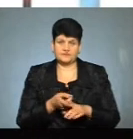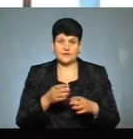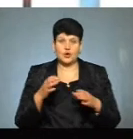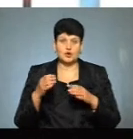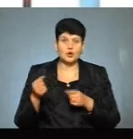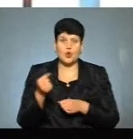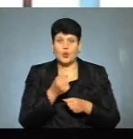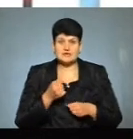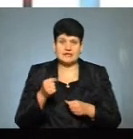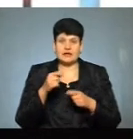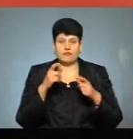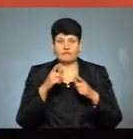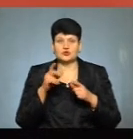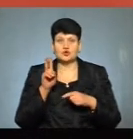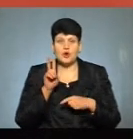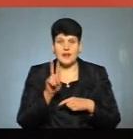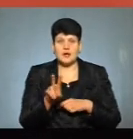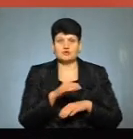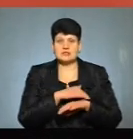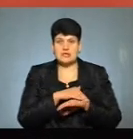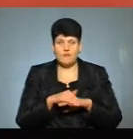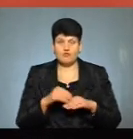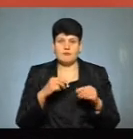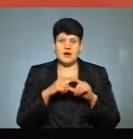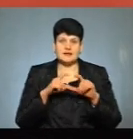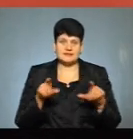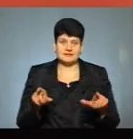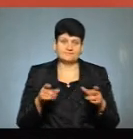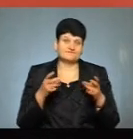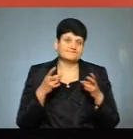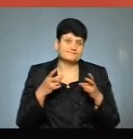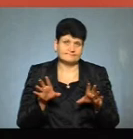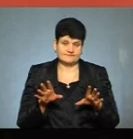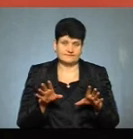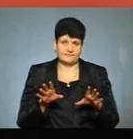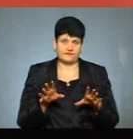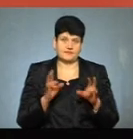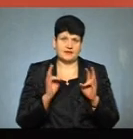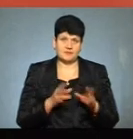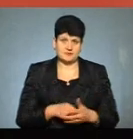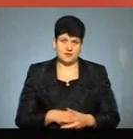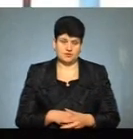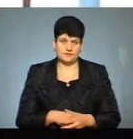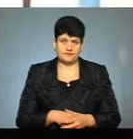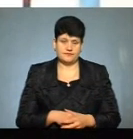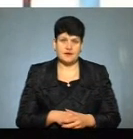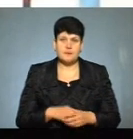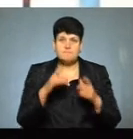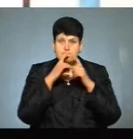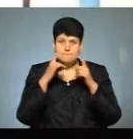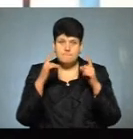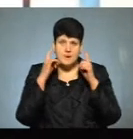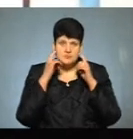в тролейбусі, в магазині, на вулиці не те, що недоцільно, а і небезпечно. Маску